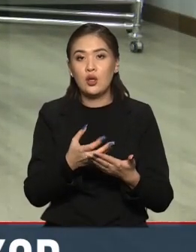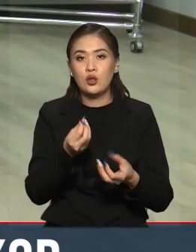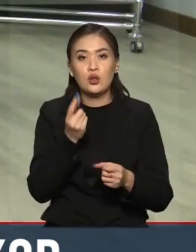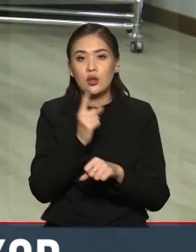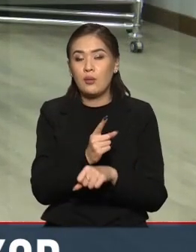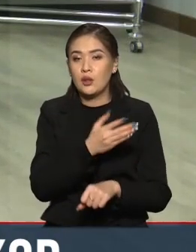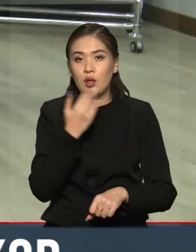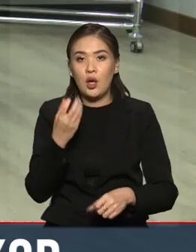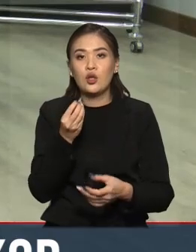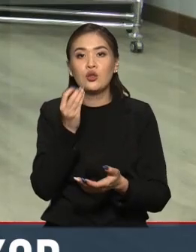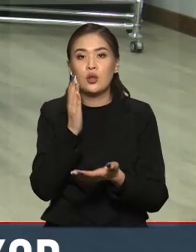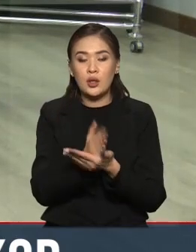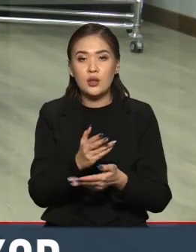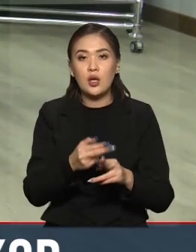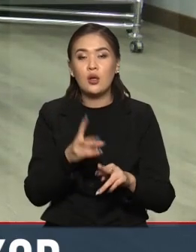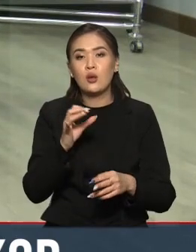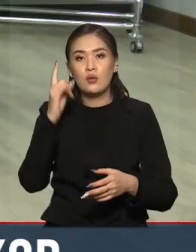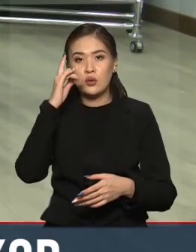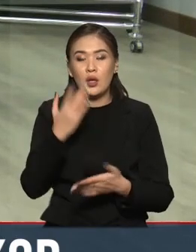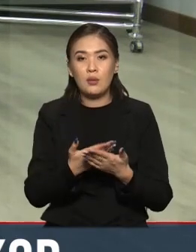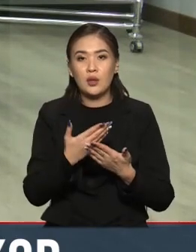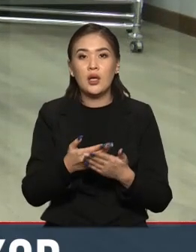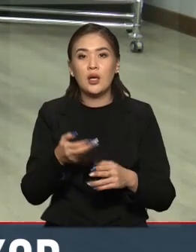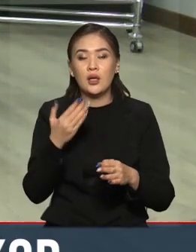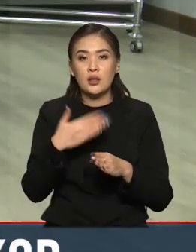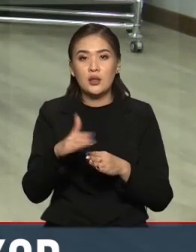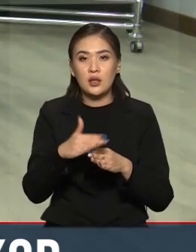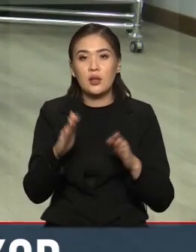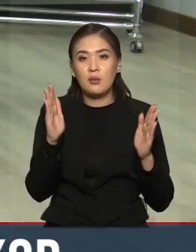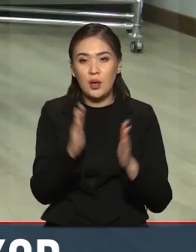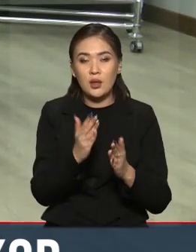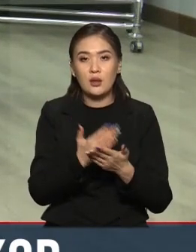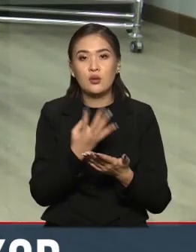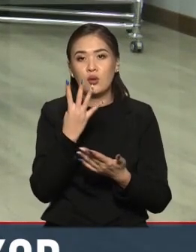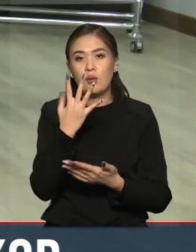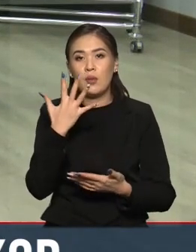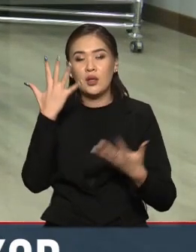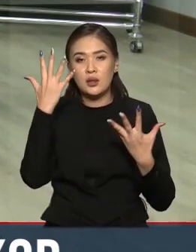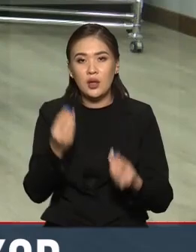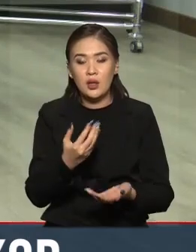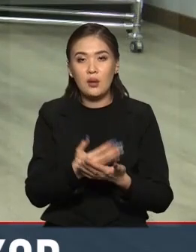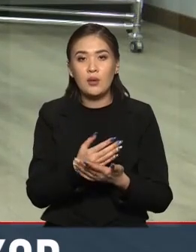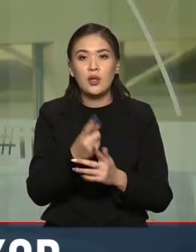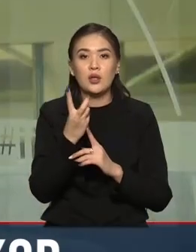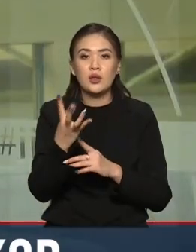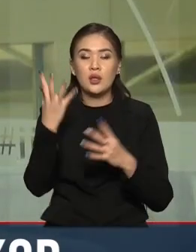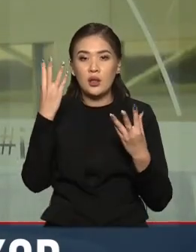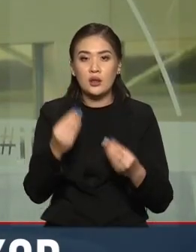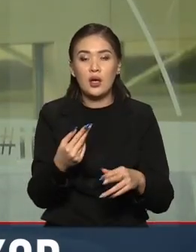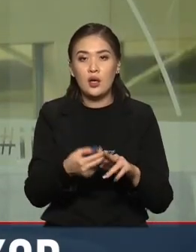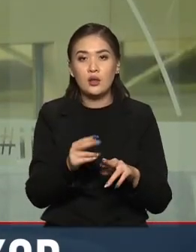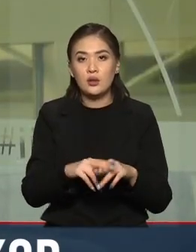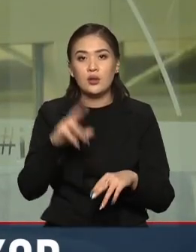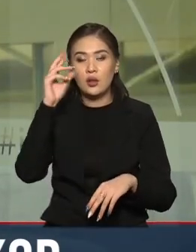она есть. И самое интересное, вроде как бы кредит короткий, берут его там на 45 дней или там еще там на несколько дней и так далее, в день